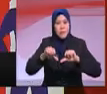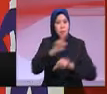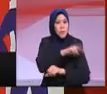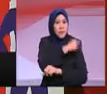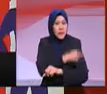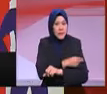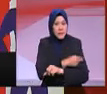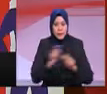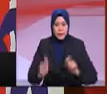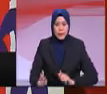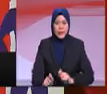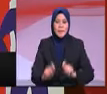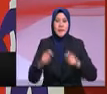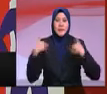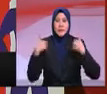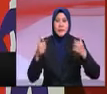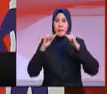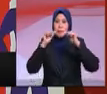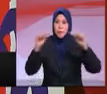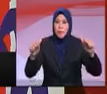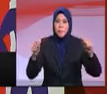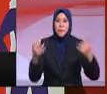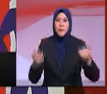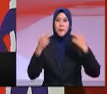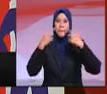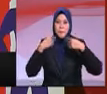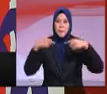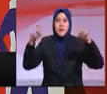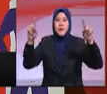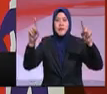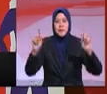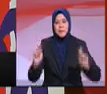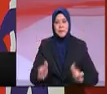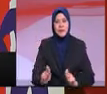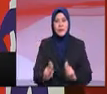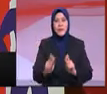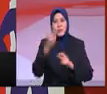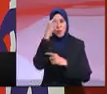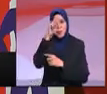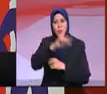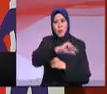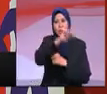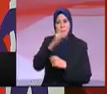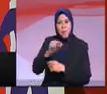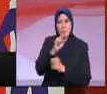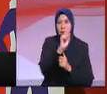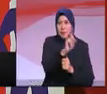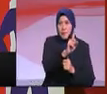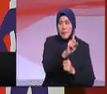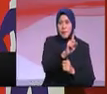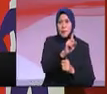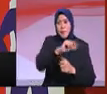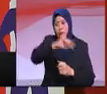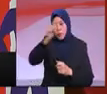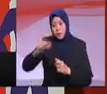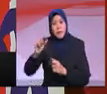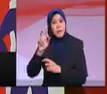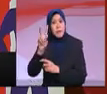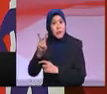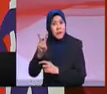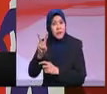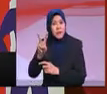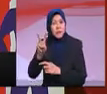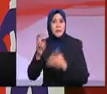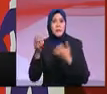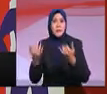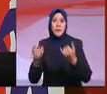juga tindakan kesihatan awam, kita berjaya dalam tindakan kita dalam gelombang pertama dan juga gelombang kedua,